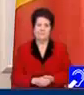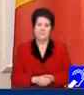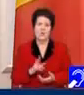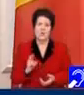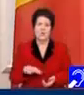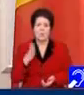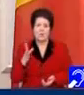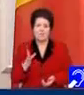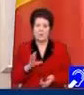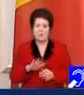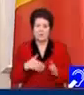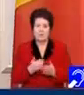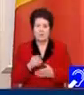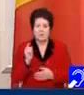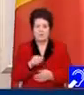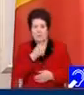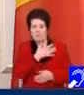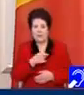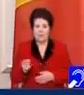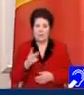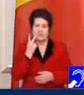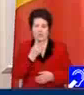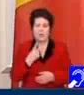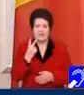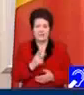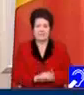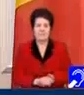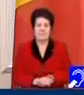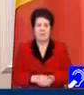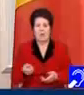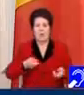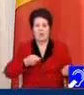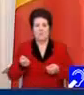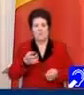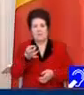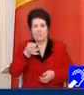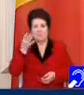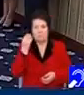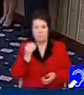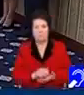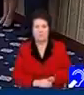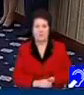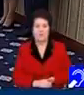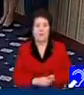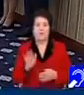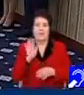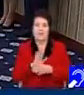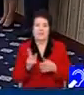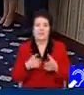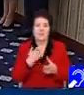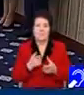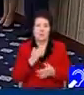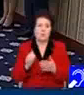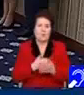cum a făcut-o până acum, pe parcursul a 2 ani de zile, Guvernul Republicii Moldova. Decretele de numire a